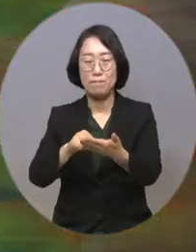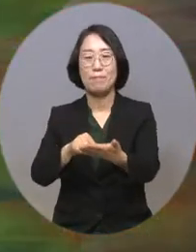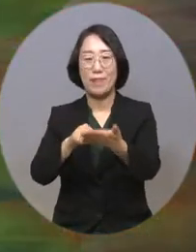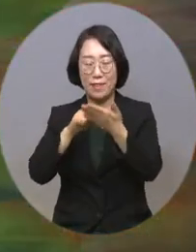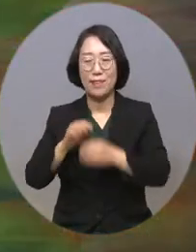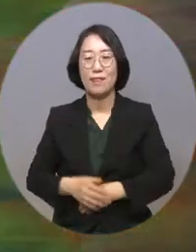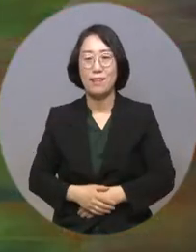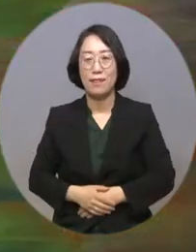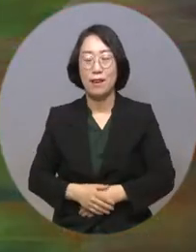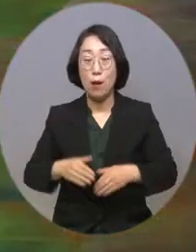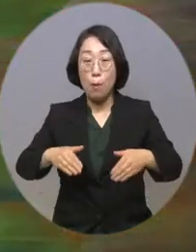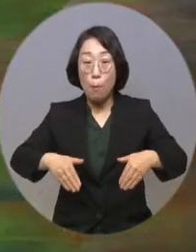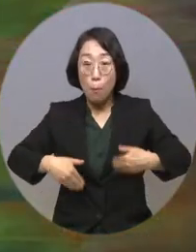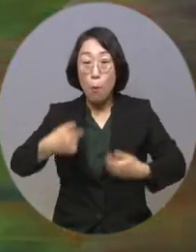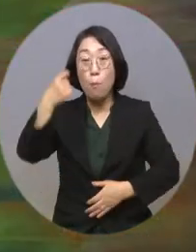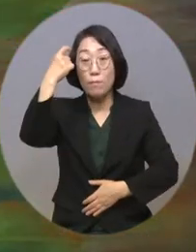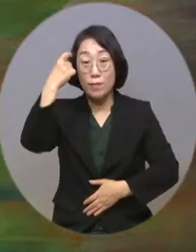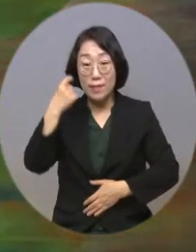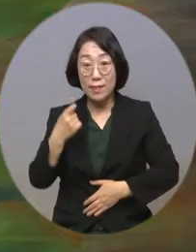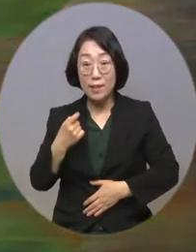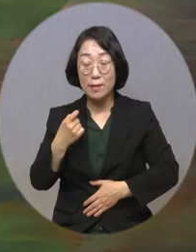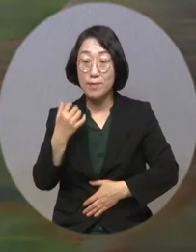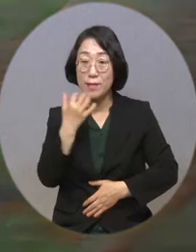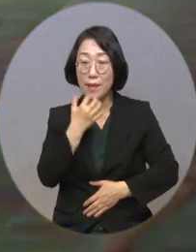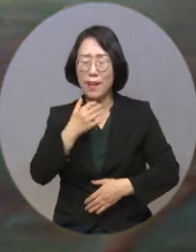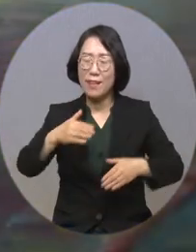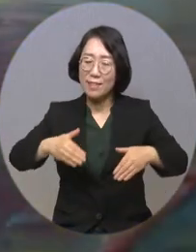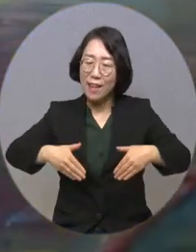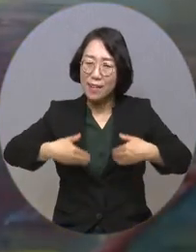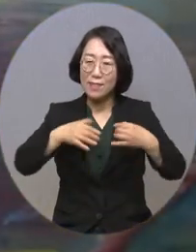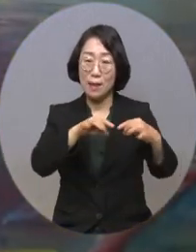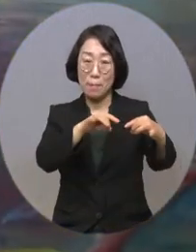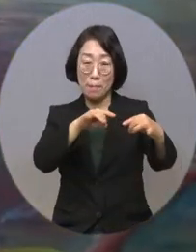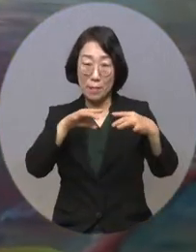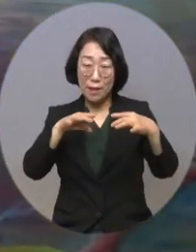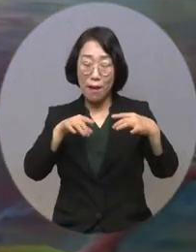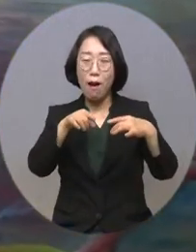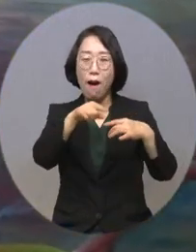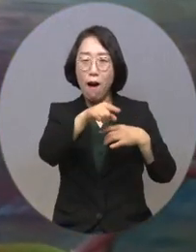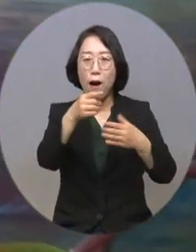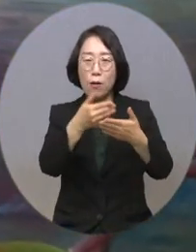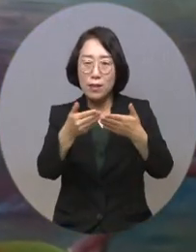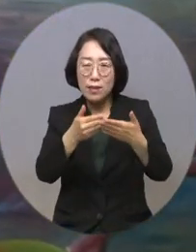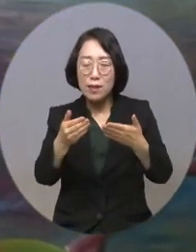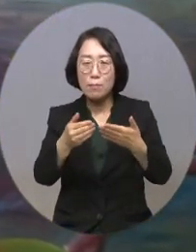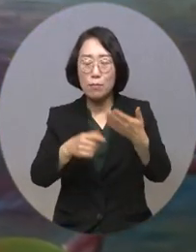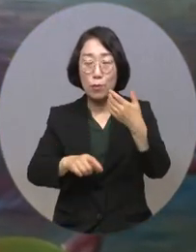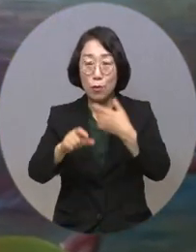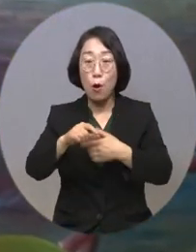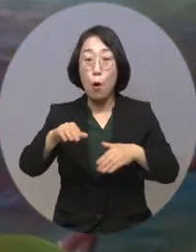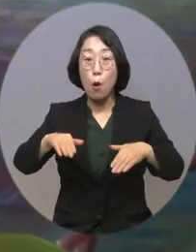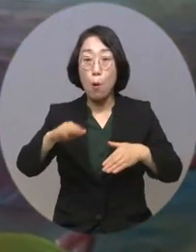봄 향기만큼이나 따사로운 색채의 향연이 회화의 매력을 한껏 봄빛으로 물들여